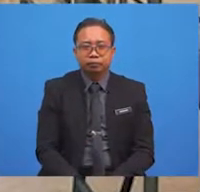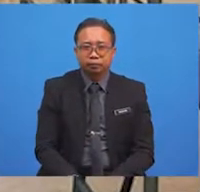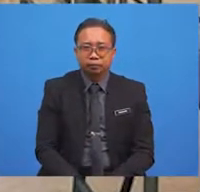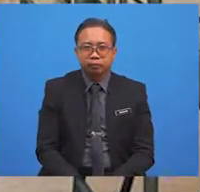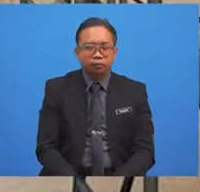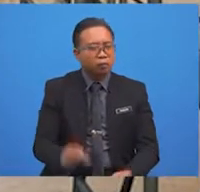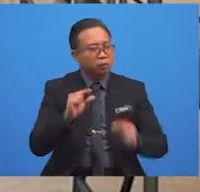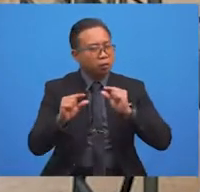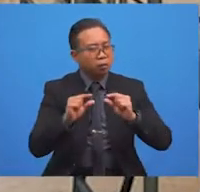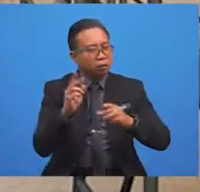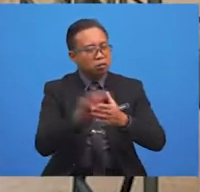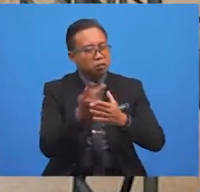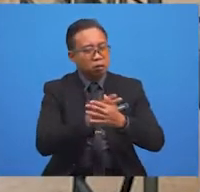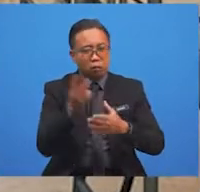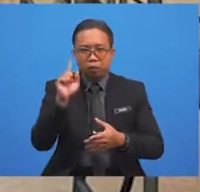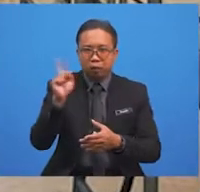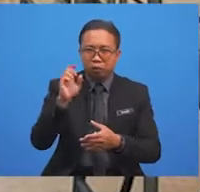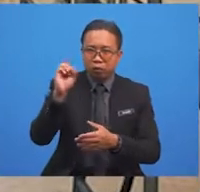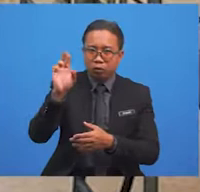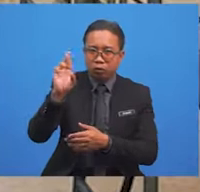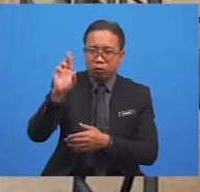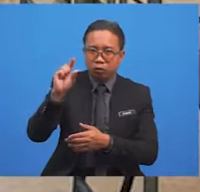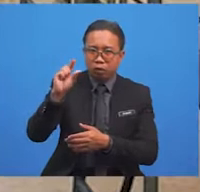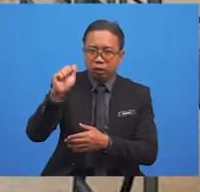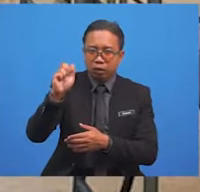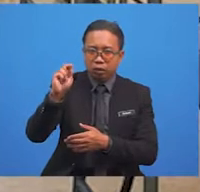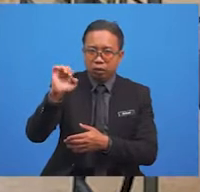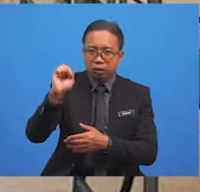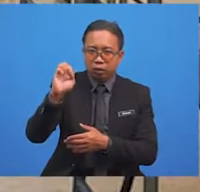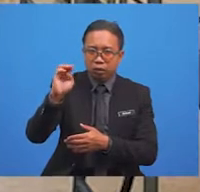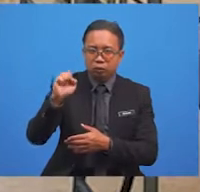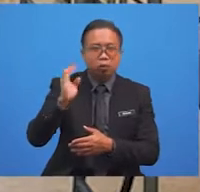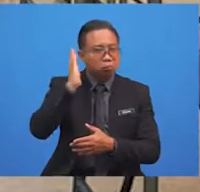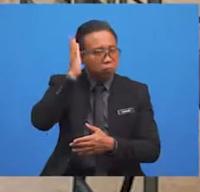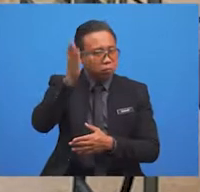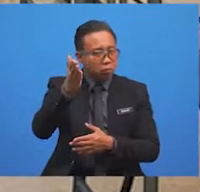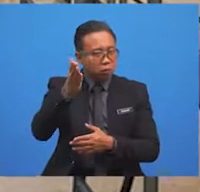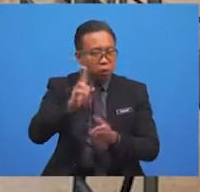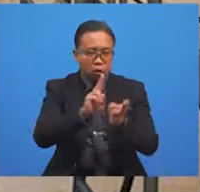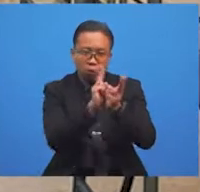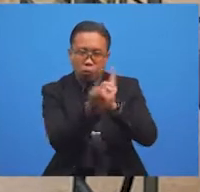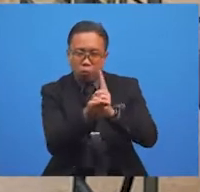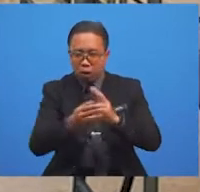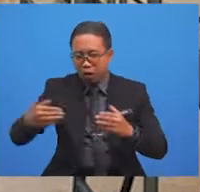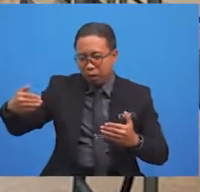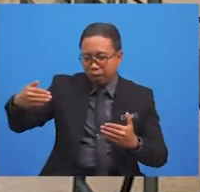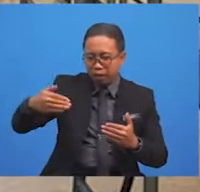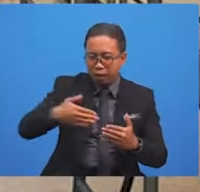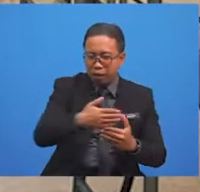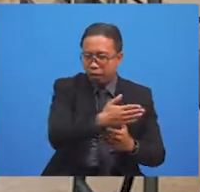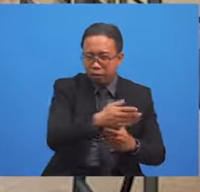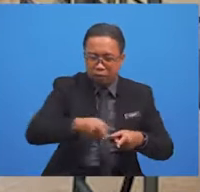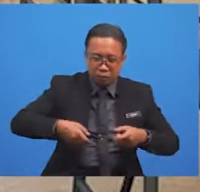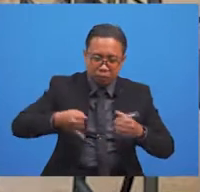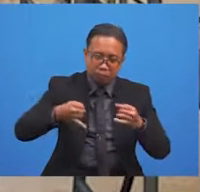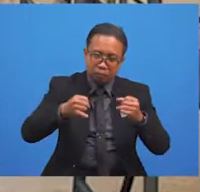Gangguan mana-mana organisma dalam aras trofik ini akan mengubah aliran tenaga